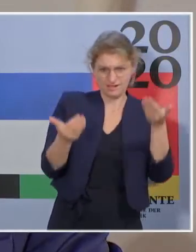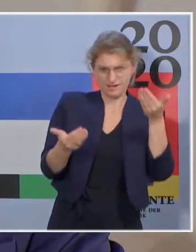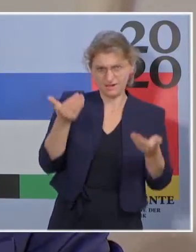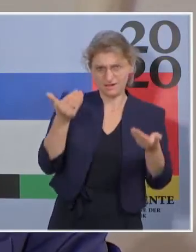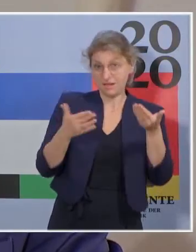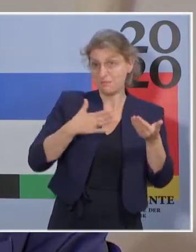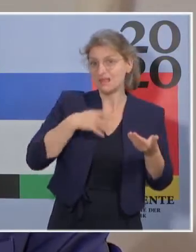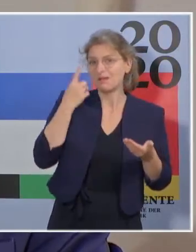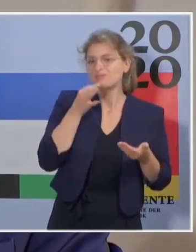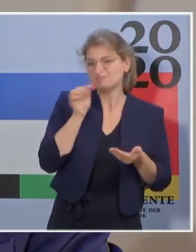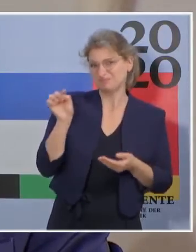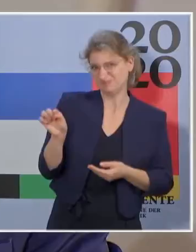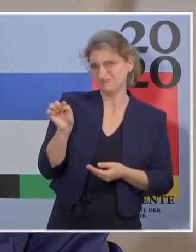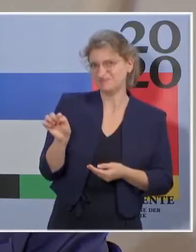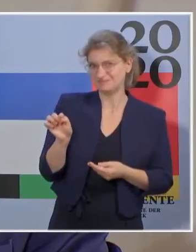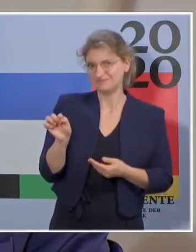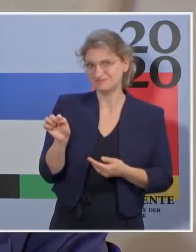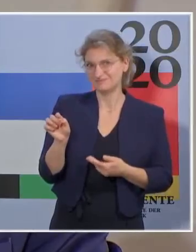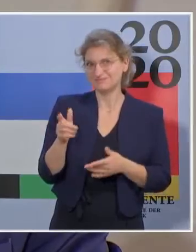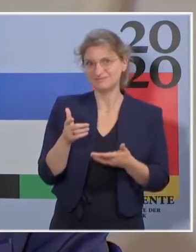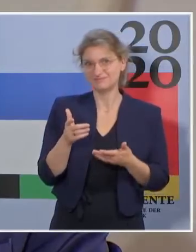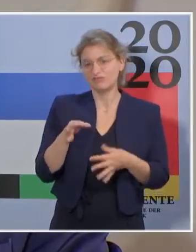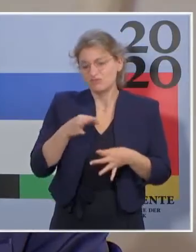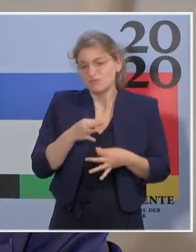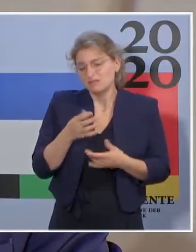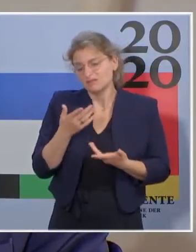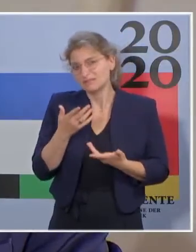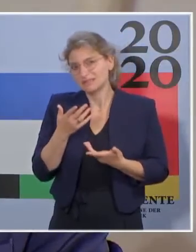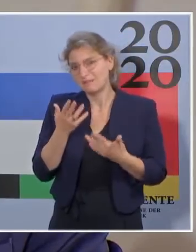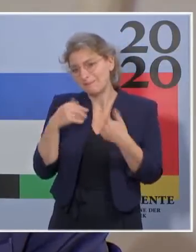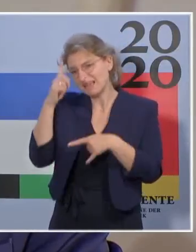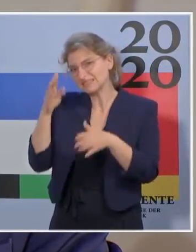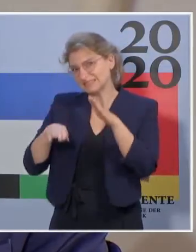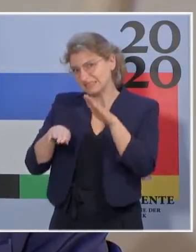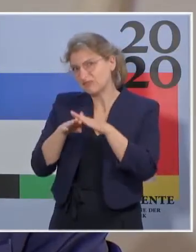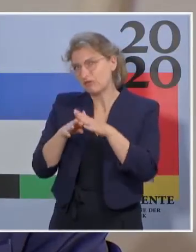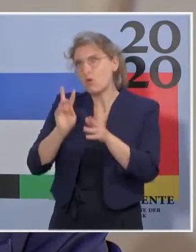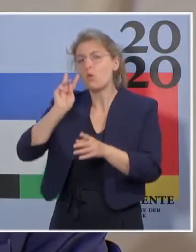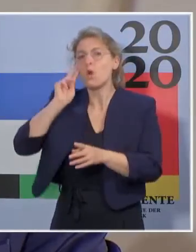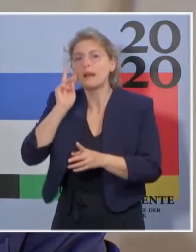sondern in Notverordnungsrechte zu kommen, scheint mir ein Punkt zu sein, wo es wert wäre,